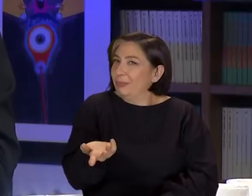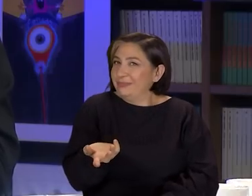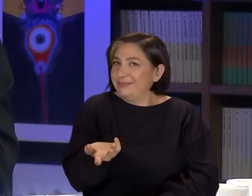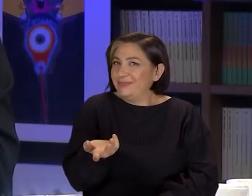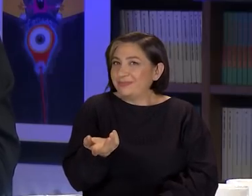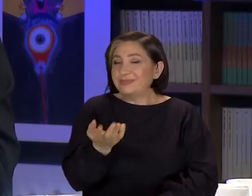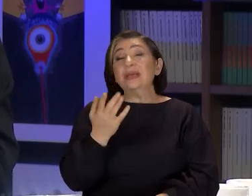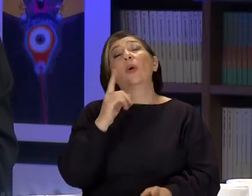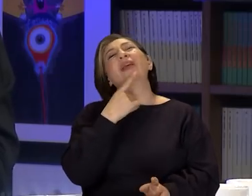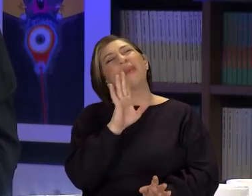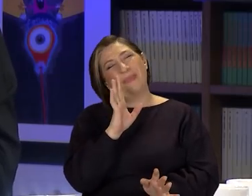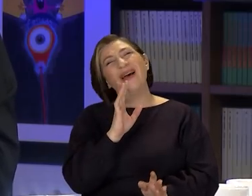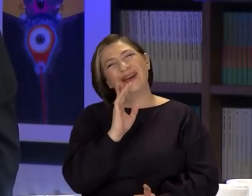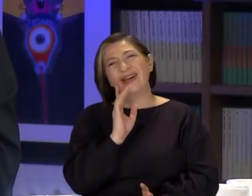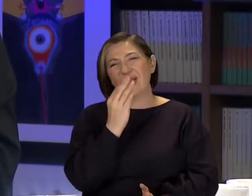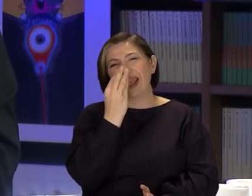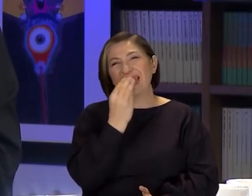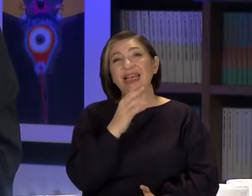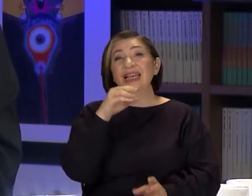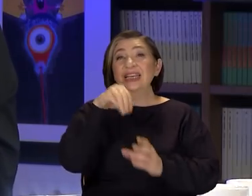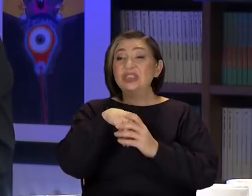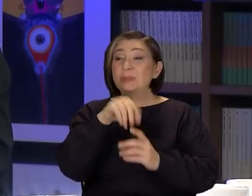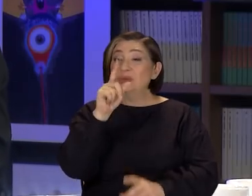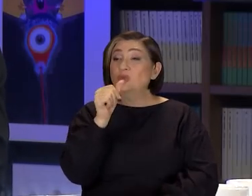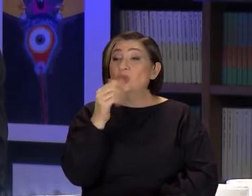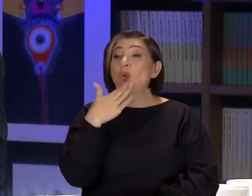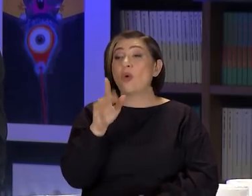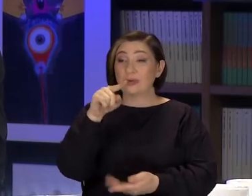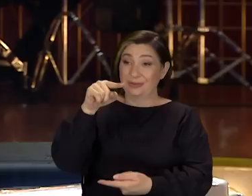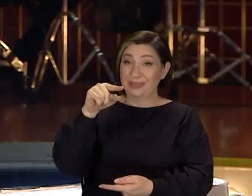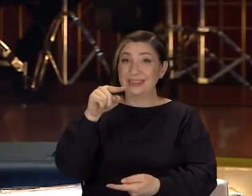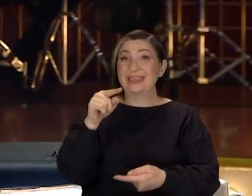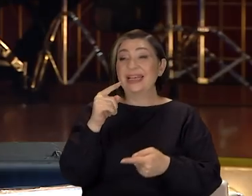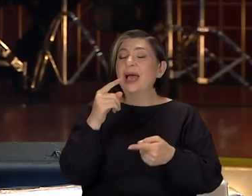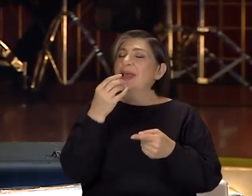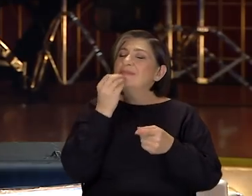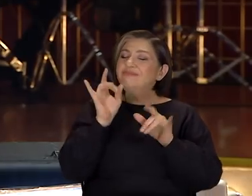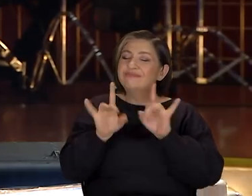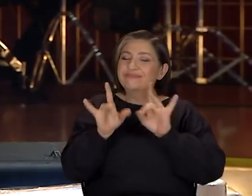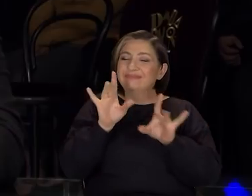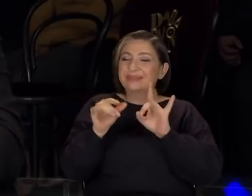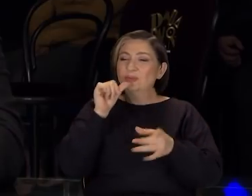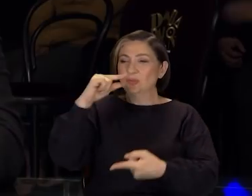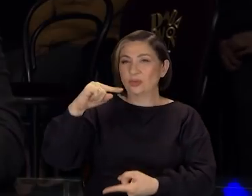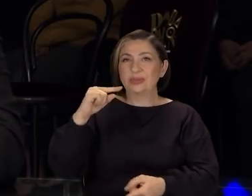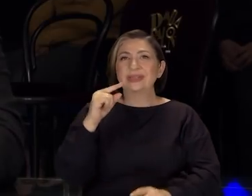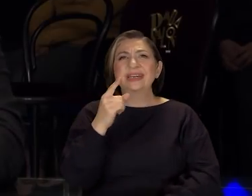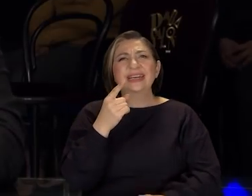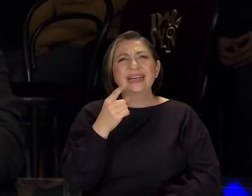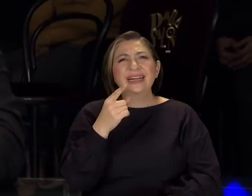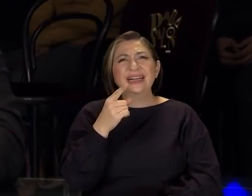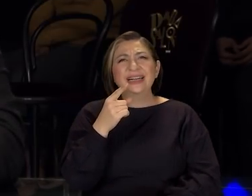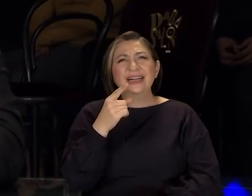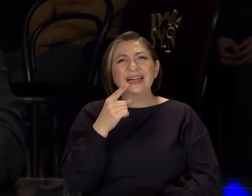Evet. Nimettir yine de. Yok yok efendim, ama içinde bir tek su yoktu suyun yani. Ha ha. Evet. Çeşitli bir şey, ne?